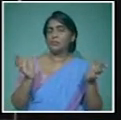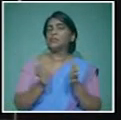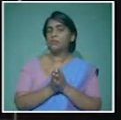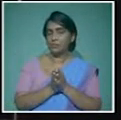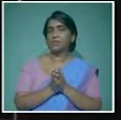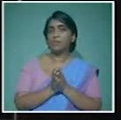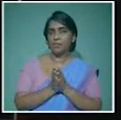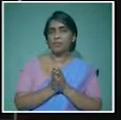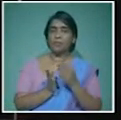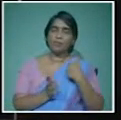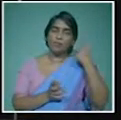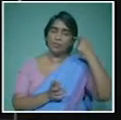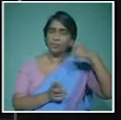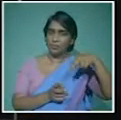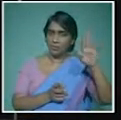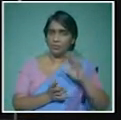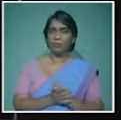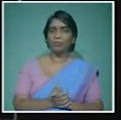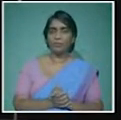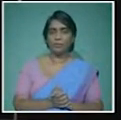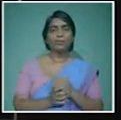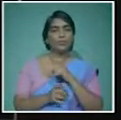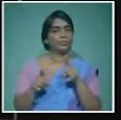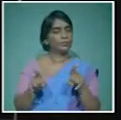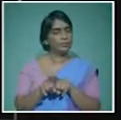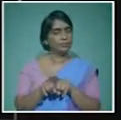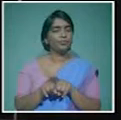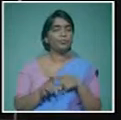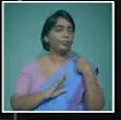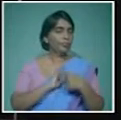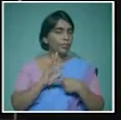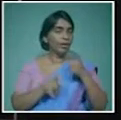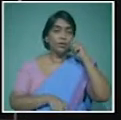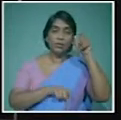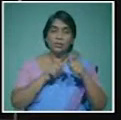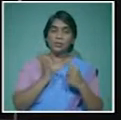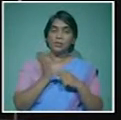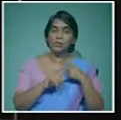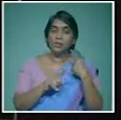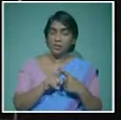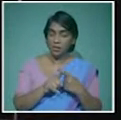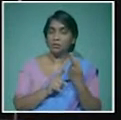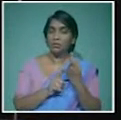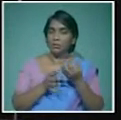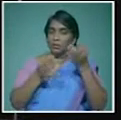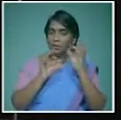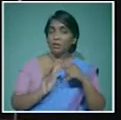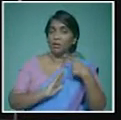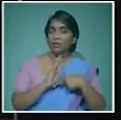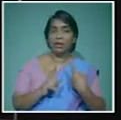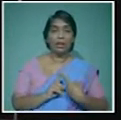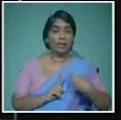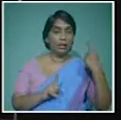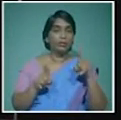යුතු වෙනවා කියලා මම විශ්වාස කරනවා. ඒ මගින් රටේ ජනතාවගේ මදු මුදල් නිවැරදිව රටේ උන්නතිය